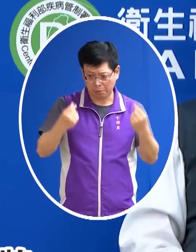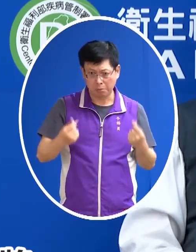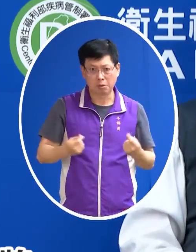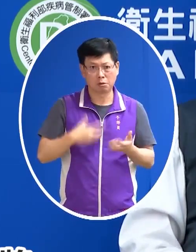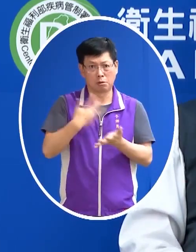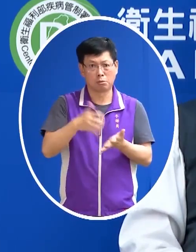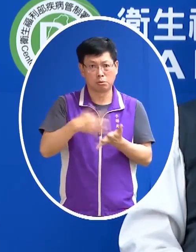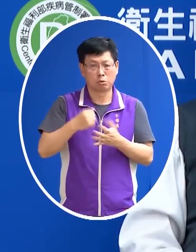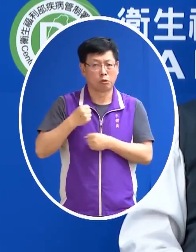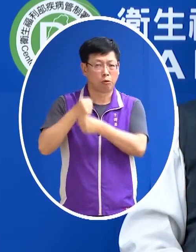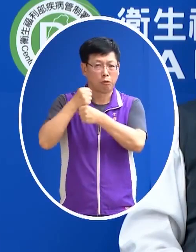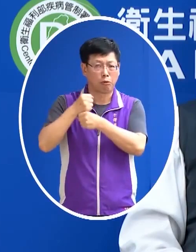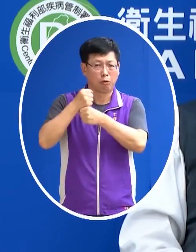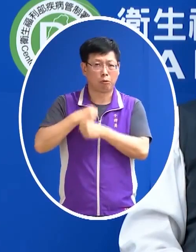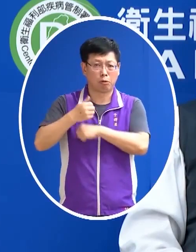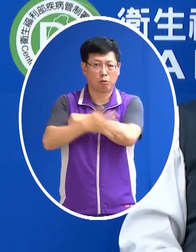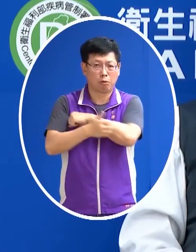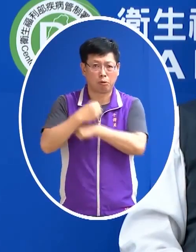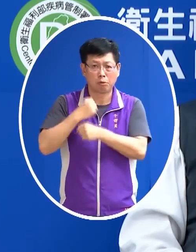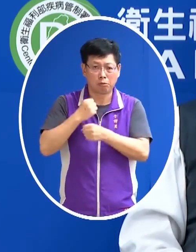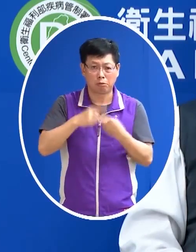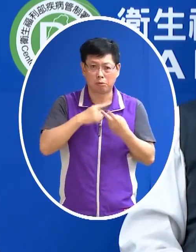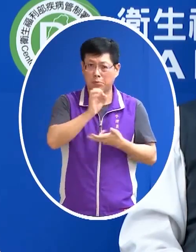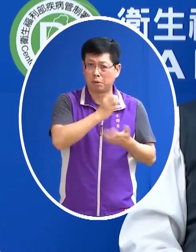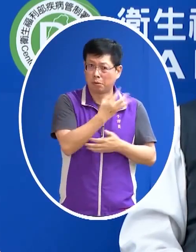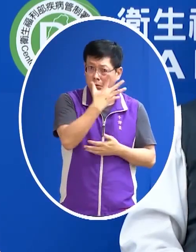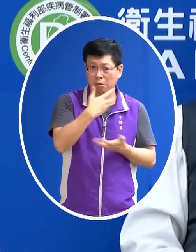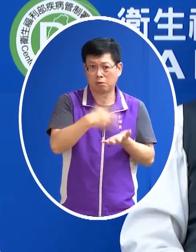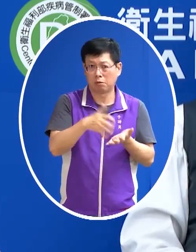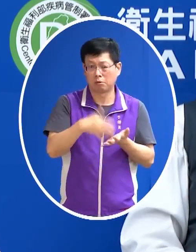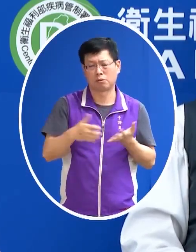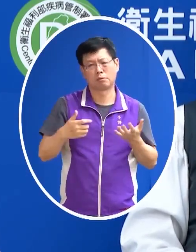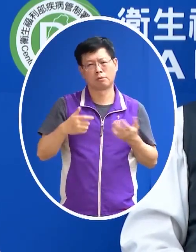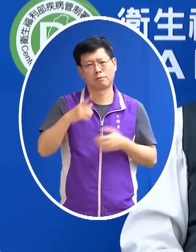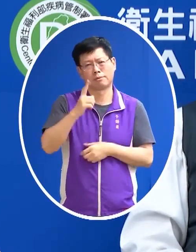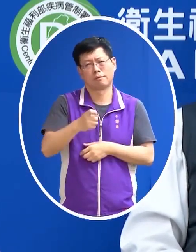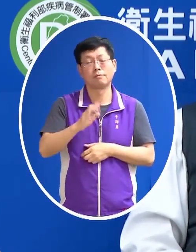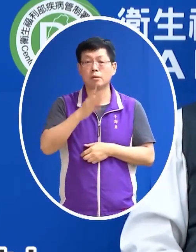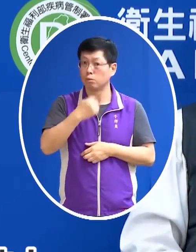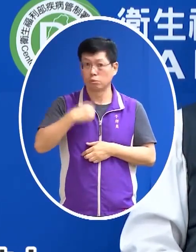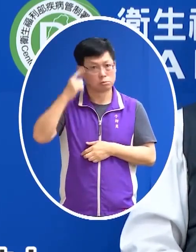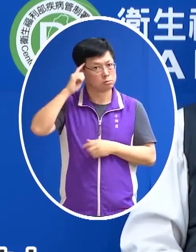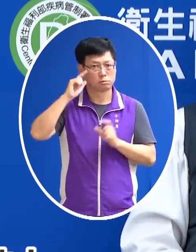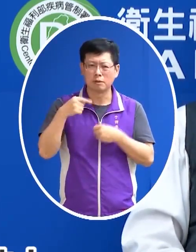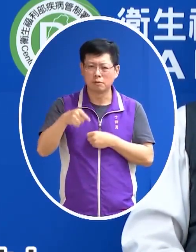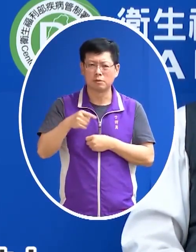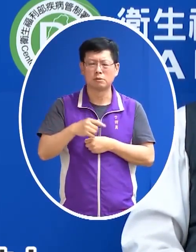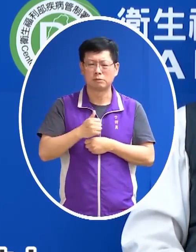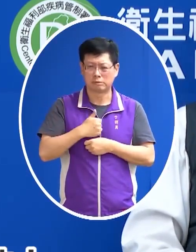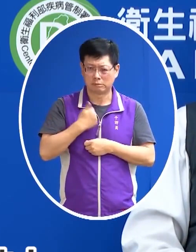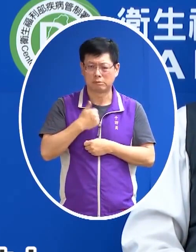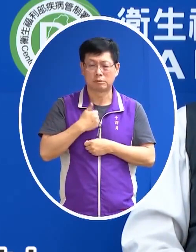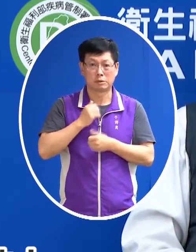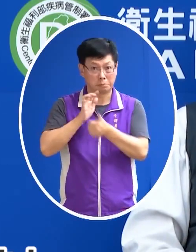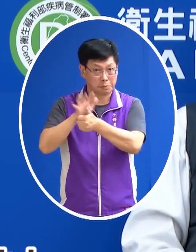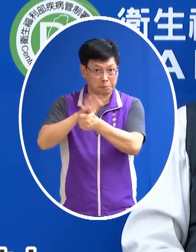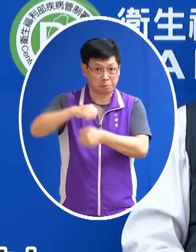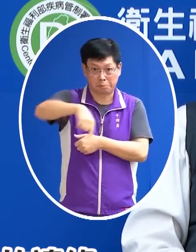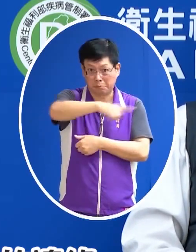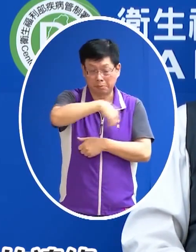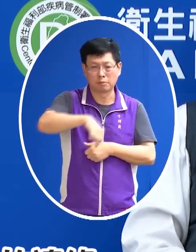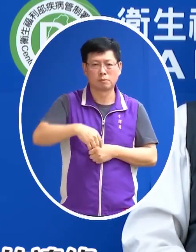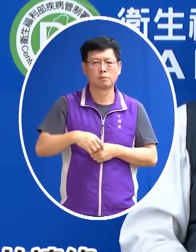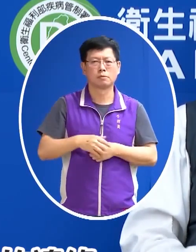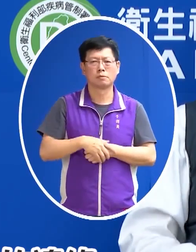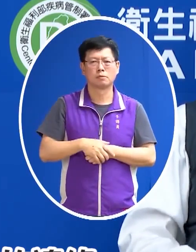么多人在举牌，跟这么多人在卖玉兰花？不过在我的看法是这样，因为我们现在要帮忙的这些，